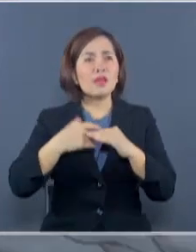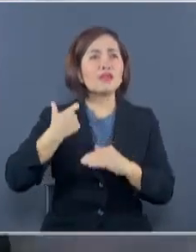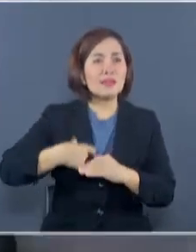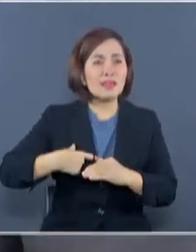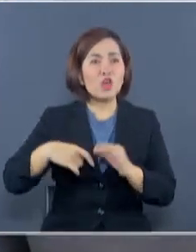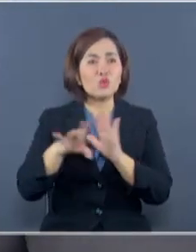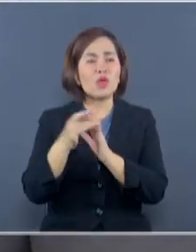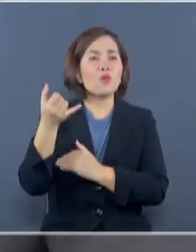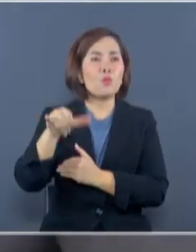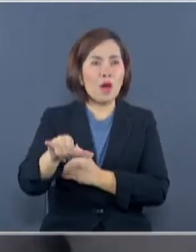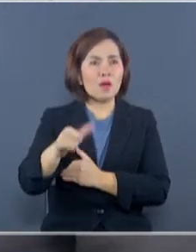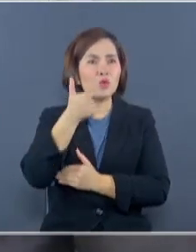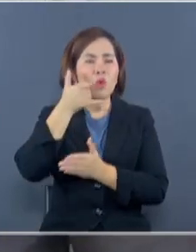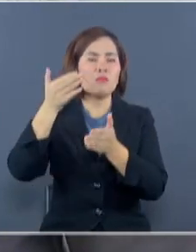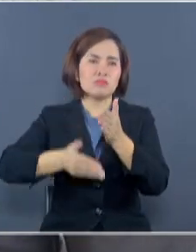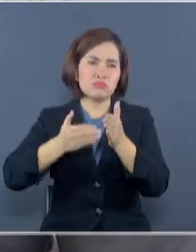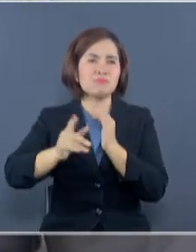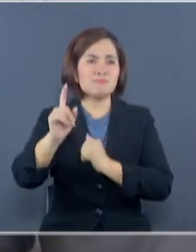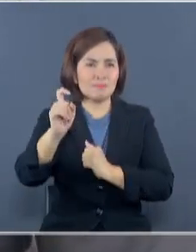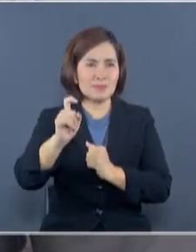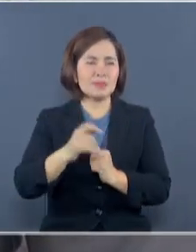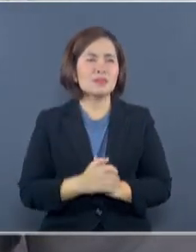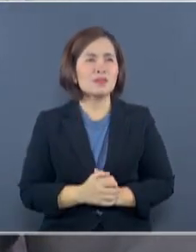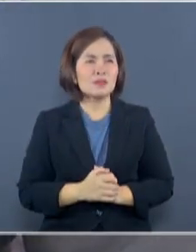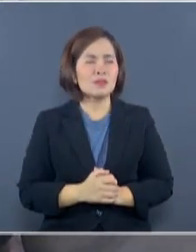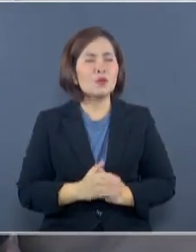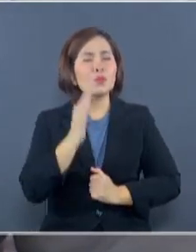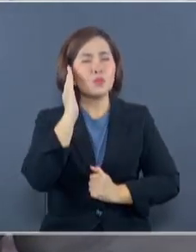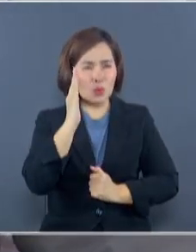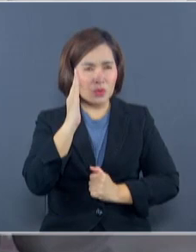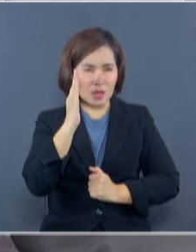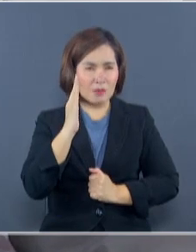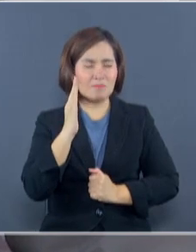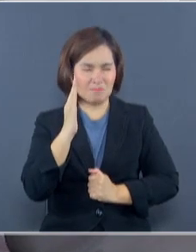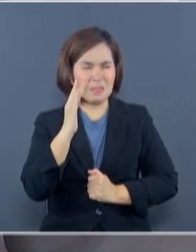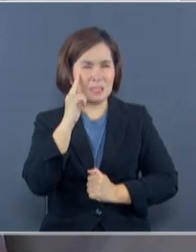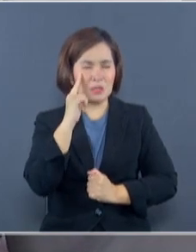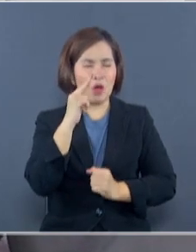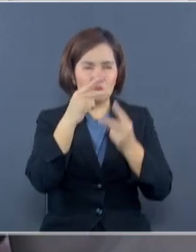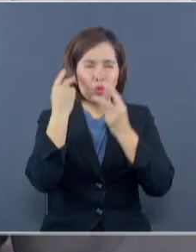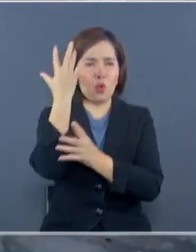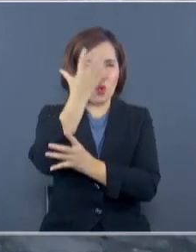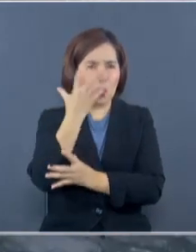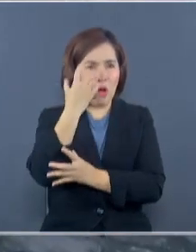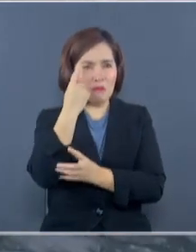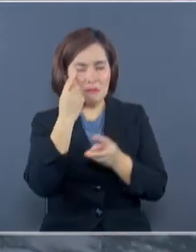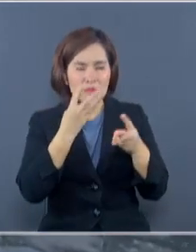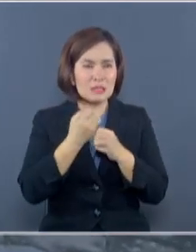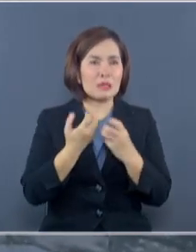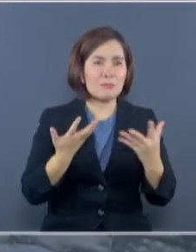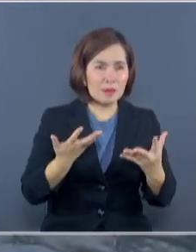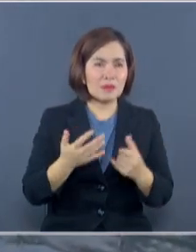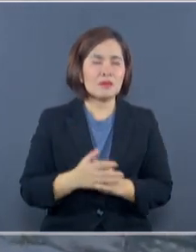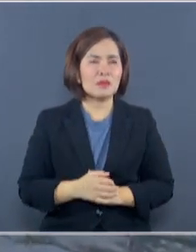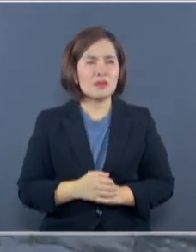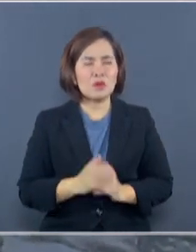ท้ายก็วางสายไปติดต่อไม่ได้อีกเลยตัวเธอเองตัวเขาเองเนี่ยนะคะรู้สึกว่าน่าจะโดนหลอกและมืด8ด้านไม่รู้ว่า